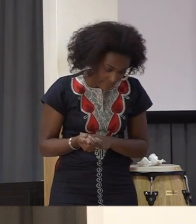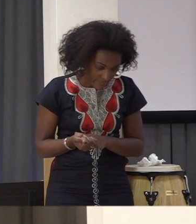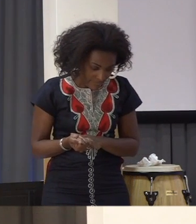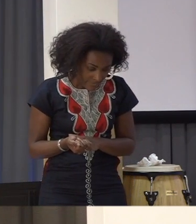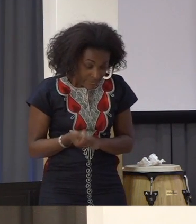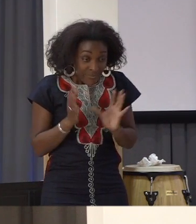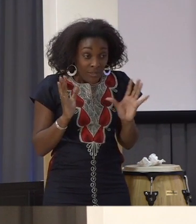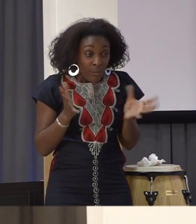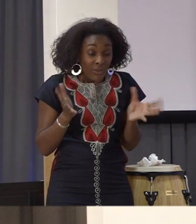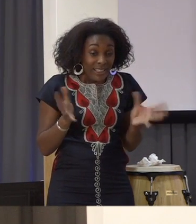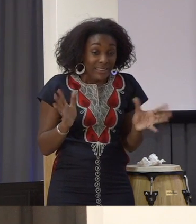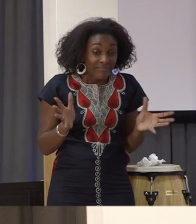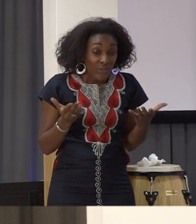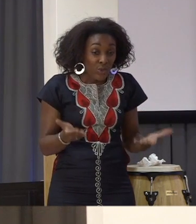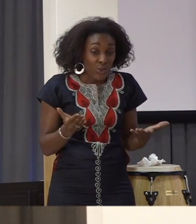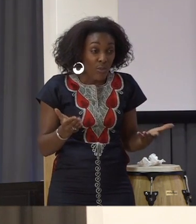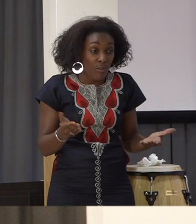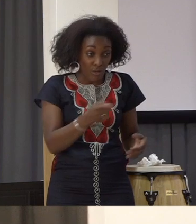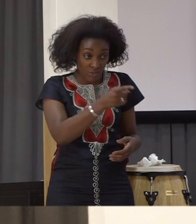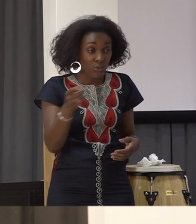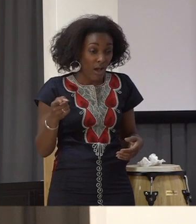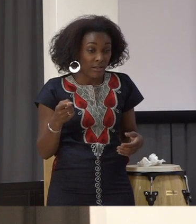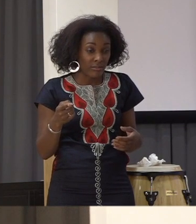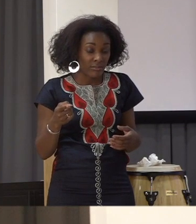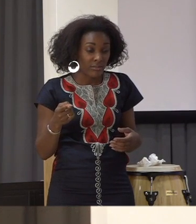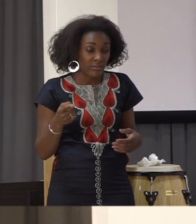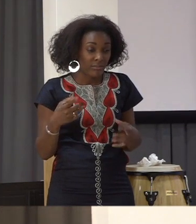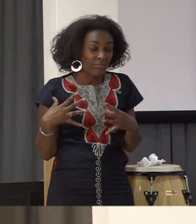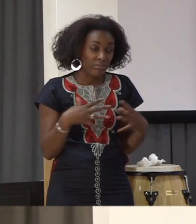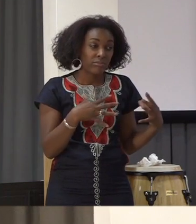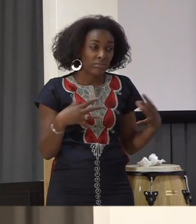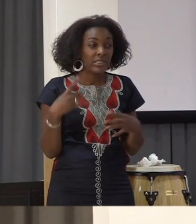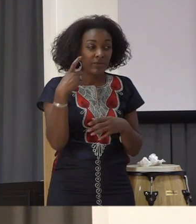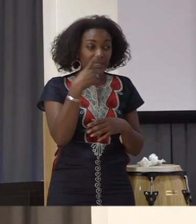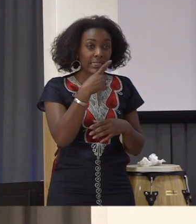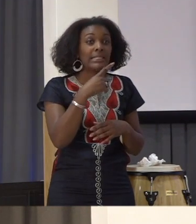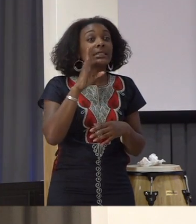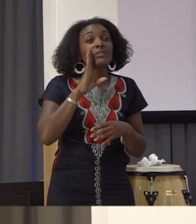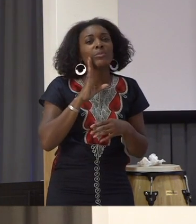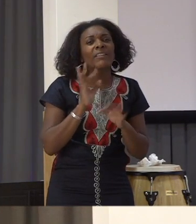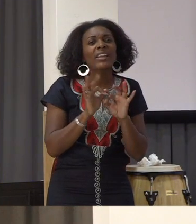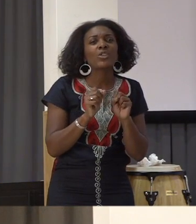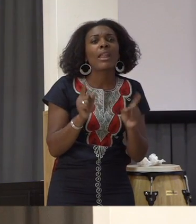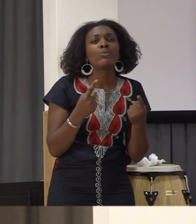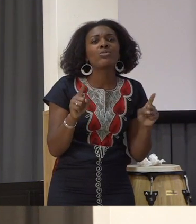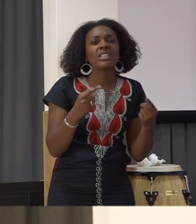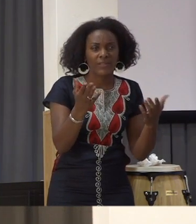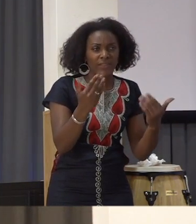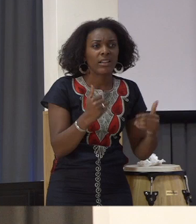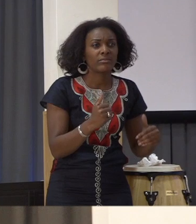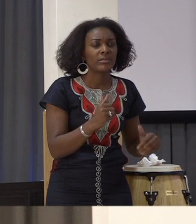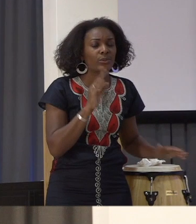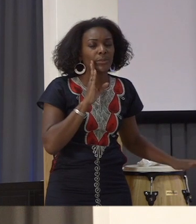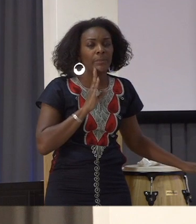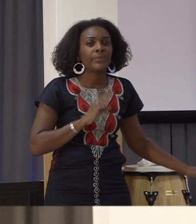Peut-être en ce moment, tu traverses une épreuve difficile. Je vais laisser les musiciens s'installer, s'il vous plaît. Peut-être en ce moment, tu traverses